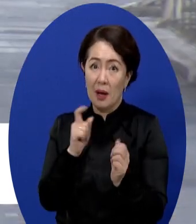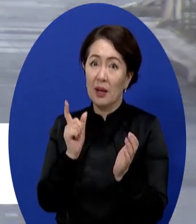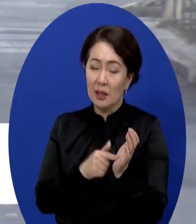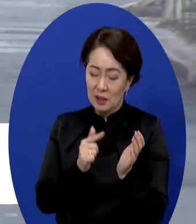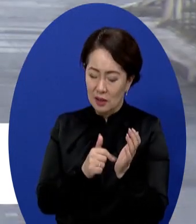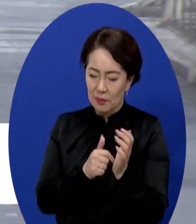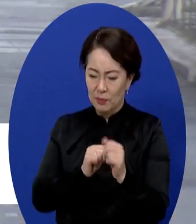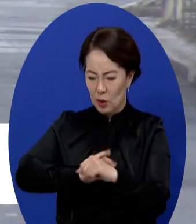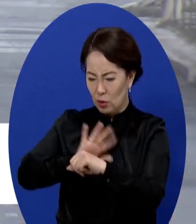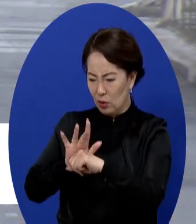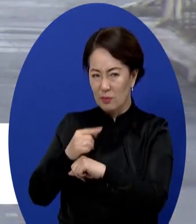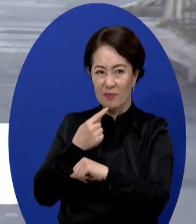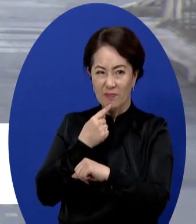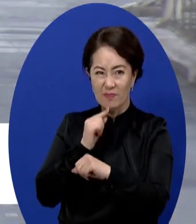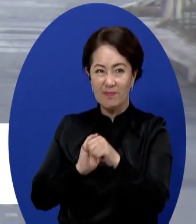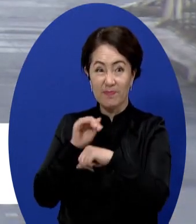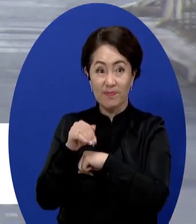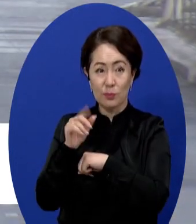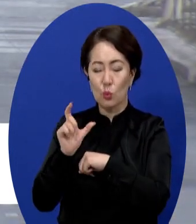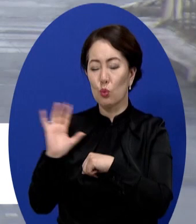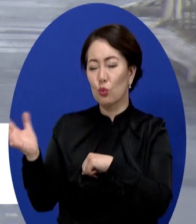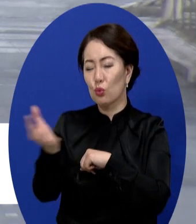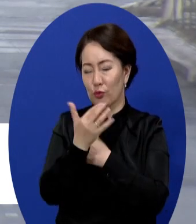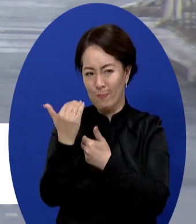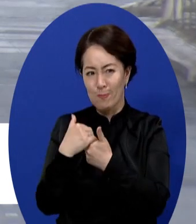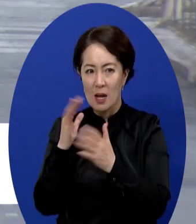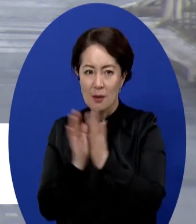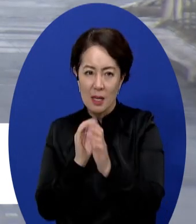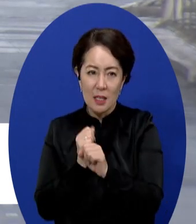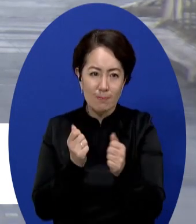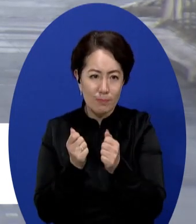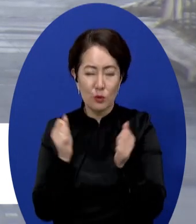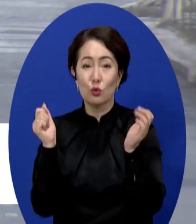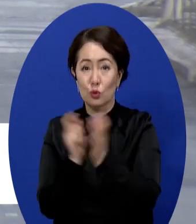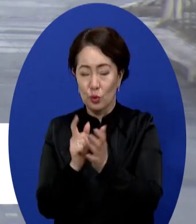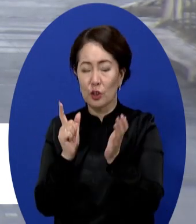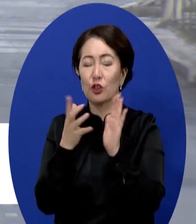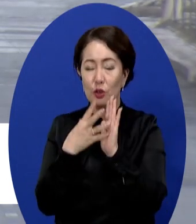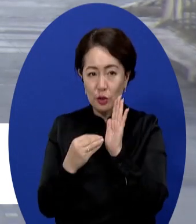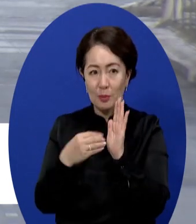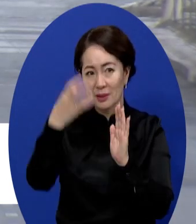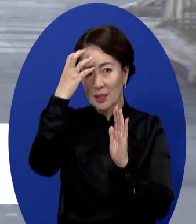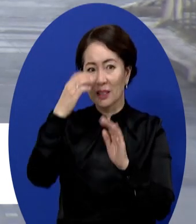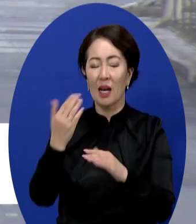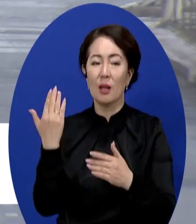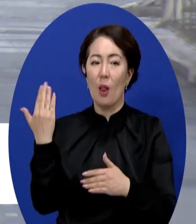даван туулахад бүх нийтийн оролцоо хамтын ажиллагаа чухал нөлөөтэй гэдгийг засгийн газрын тэргүүн санууллаа.